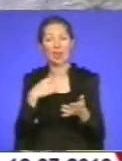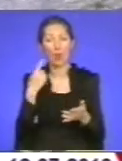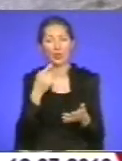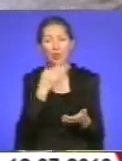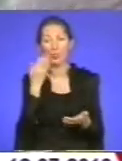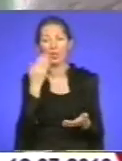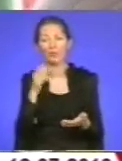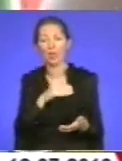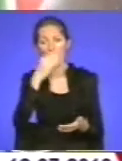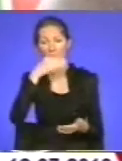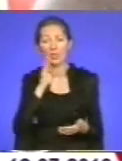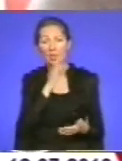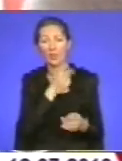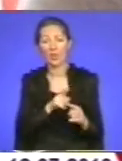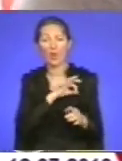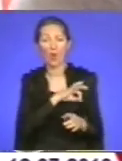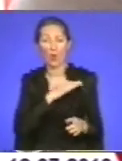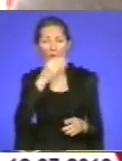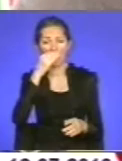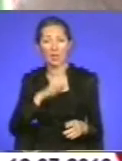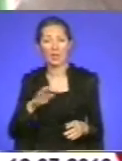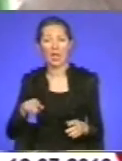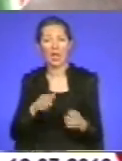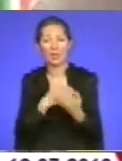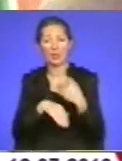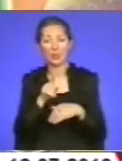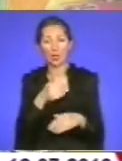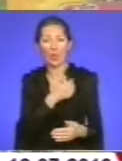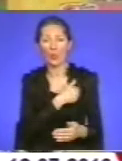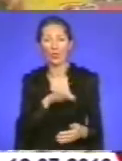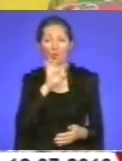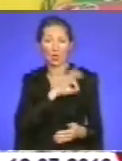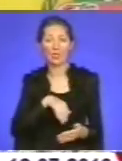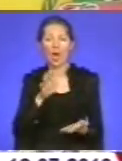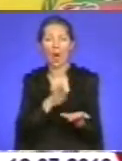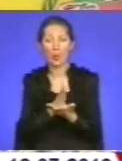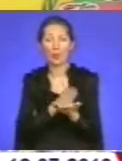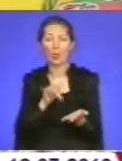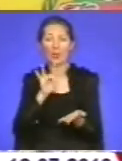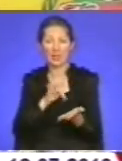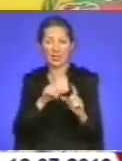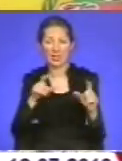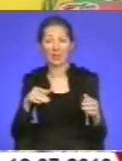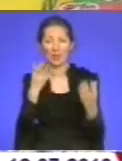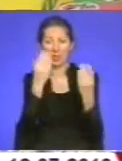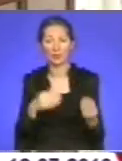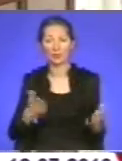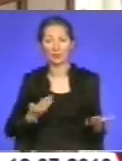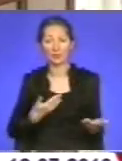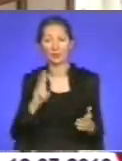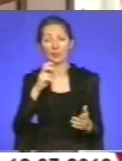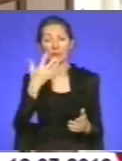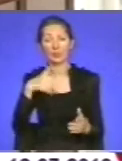які виховують дітей-інвалідів, про їхнє бажання скористатися послугами центрів денного перебування. 256 сімей заявили